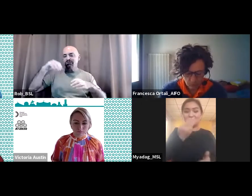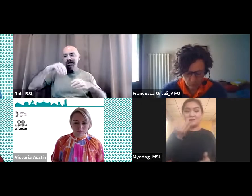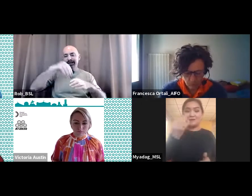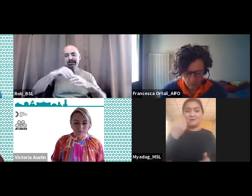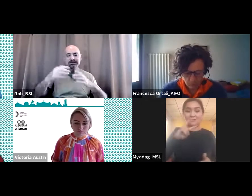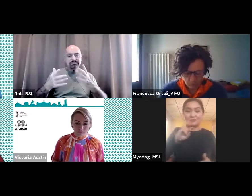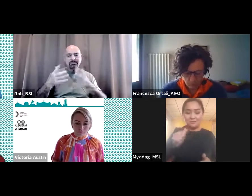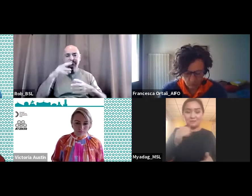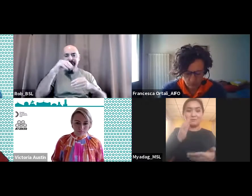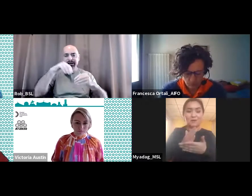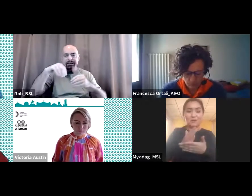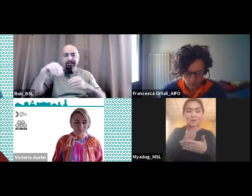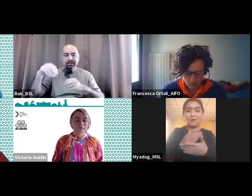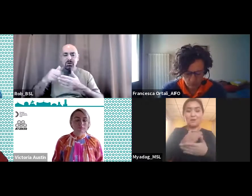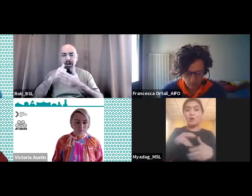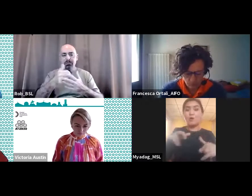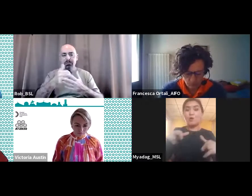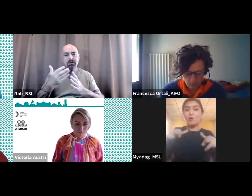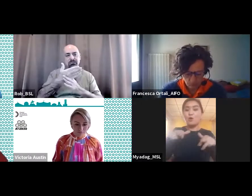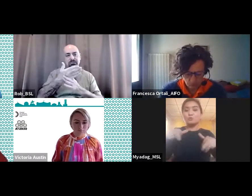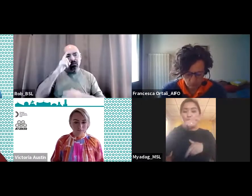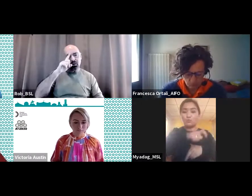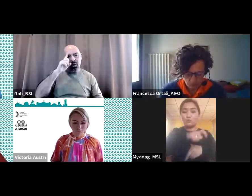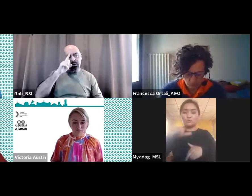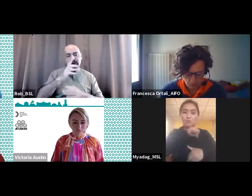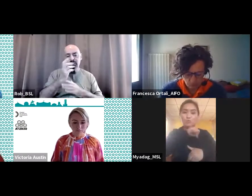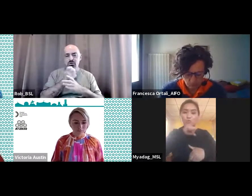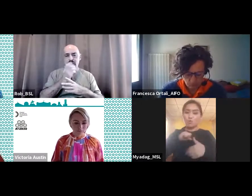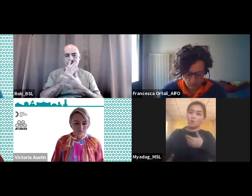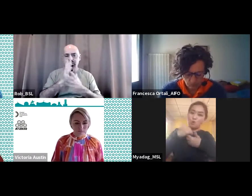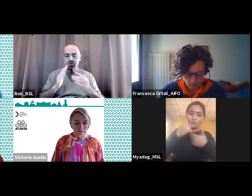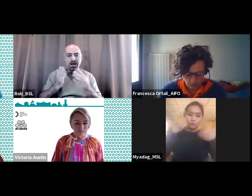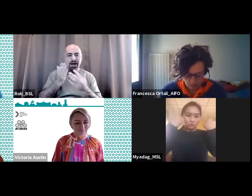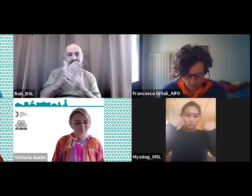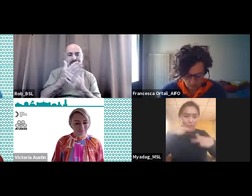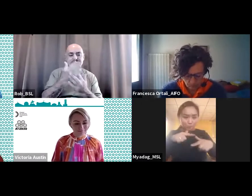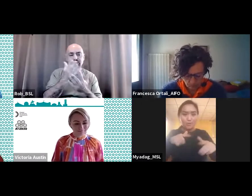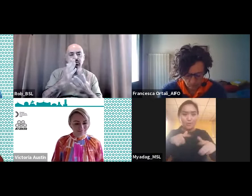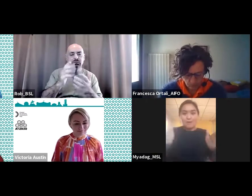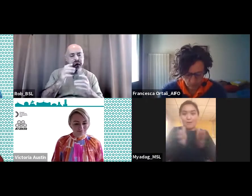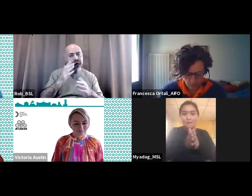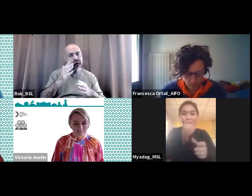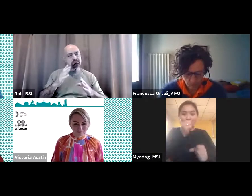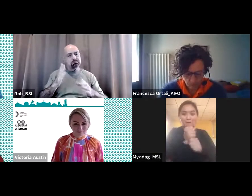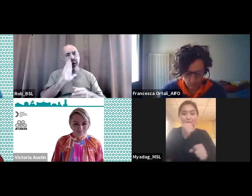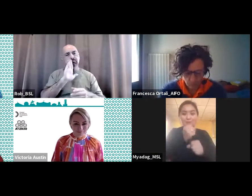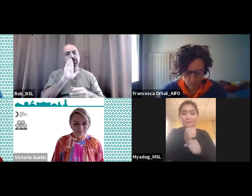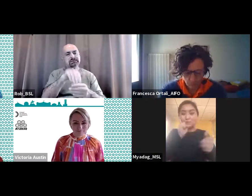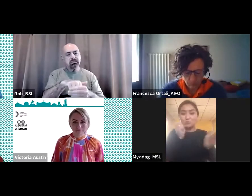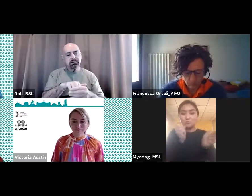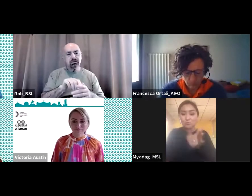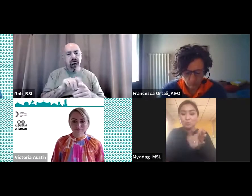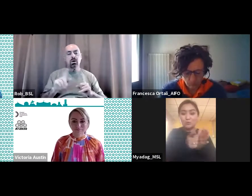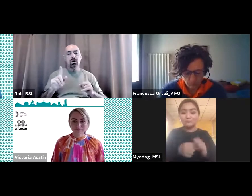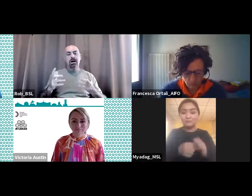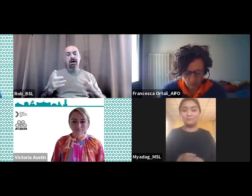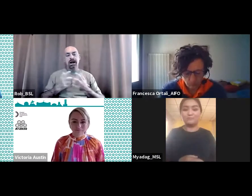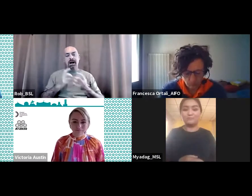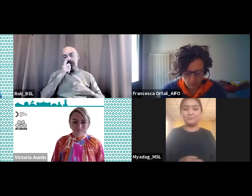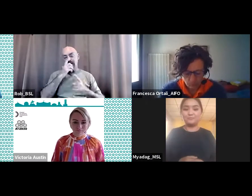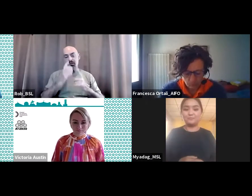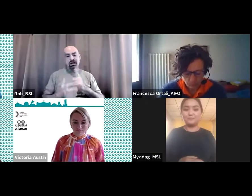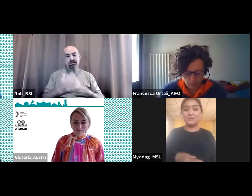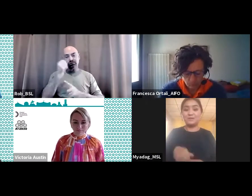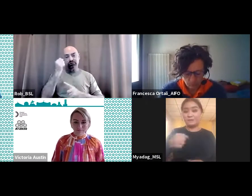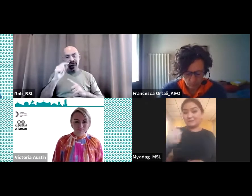хөгжимшилтэй хүмүүсийн энэ бодит оролцоо зохион байгуулалт хамтын ажиллагаа энэ маш чухал юм байна гэдэг нь хэлж байна. Тэгж чадвал дээрх